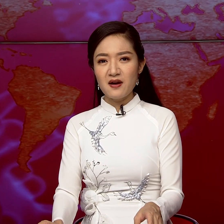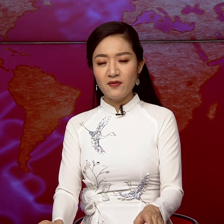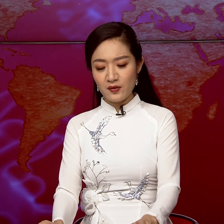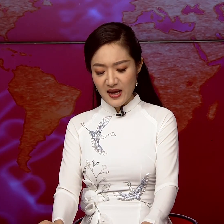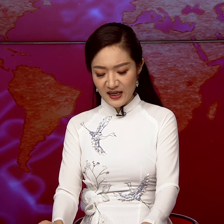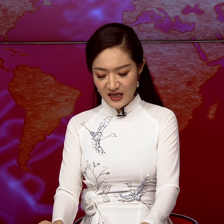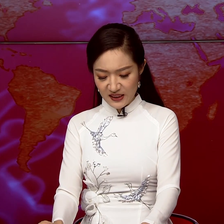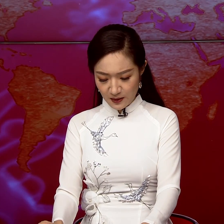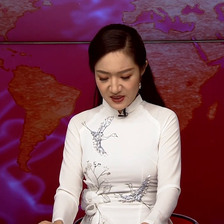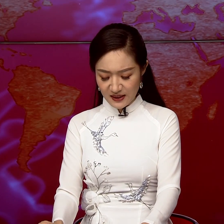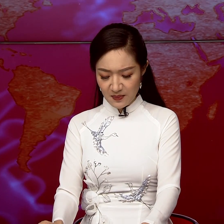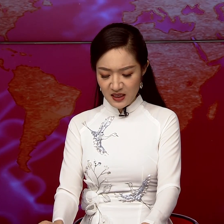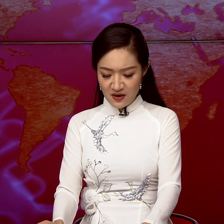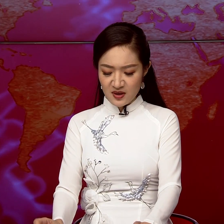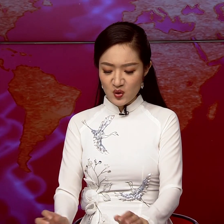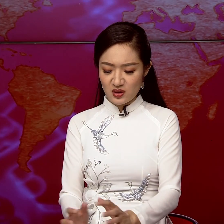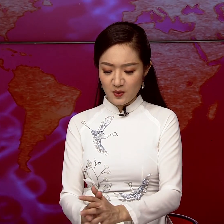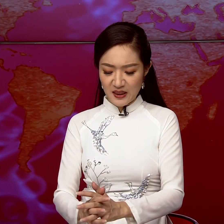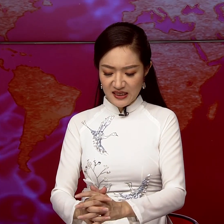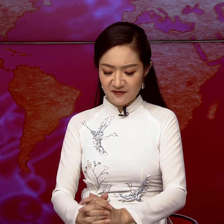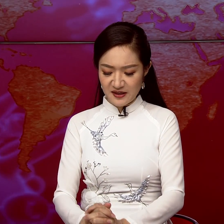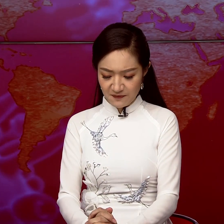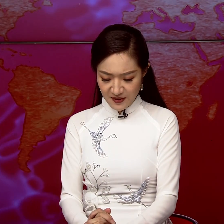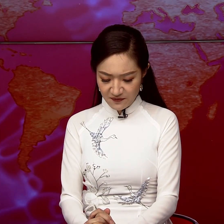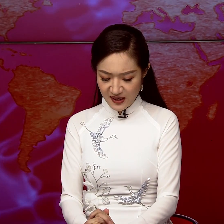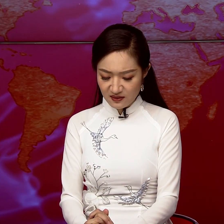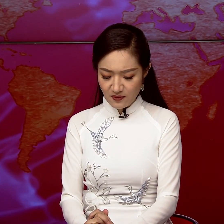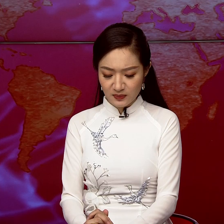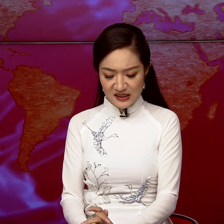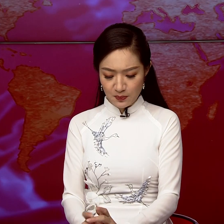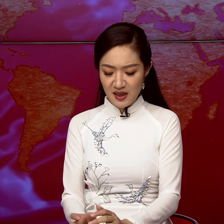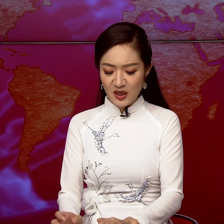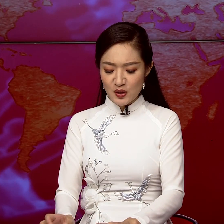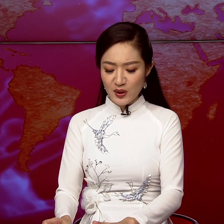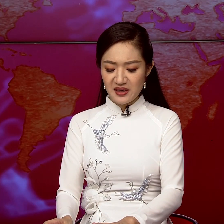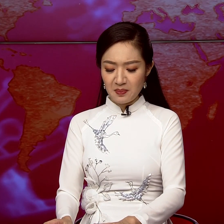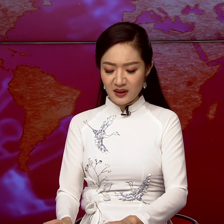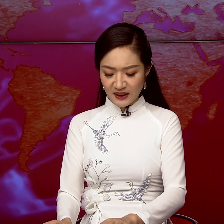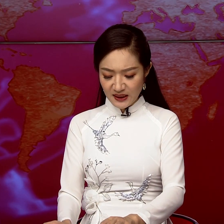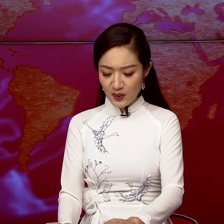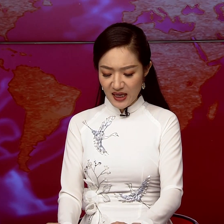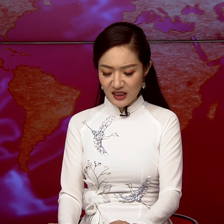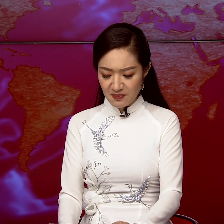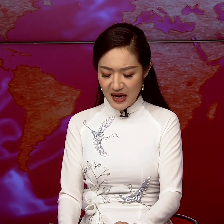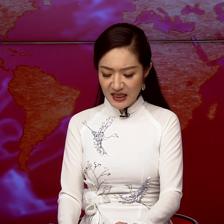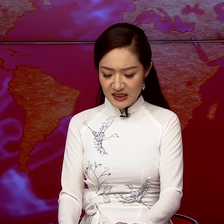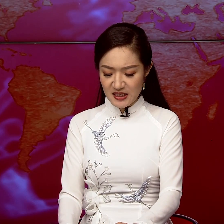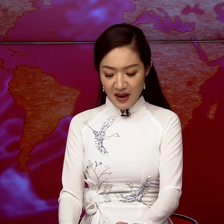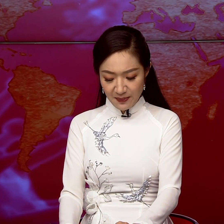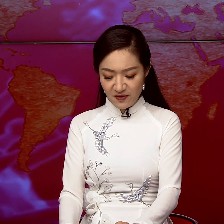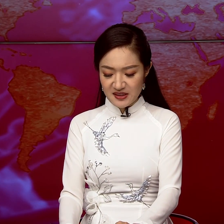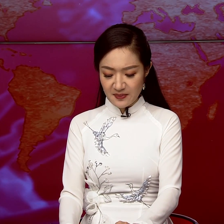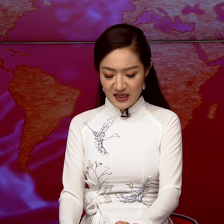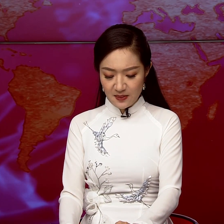Thưa quý vị, bang Florida hiện là tâm dịch tại Mỹ, với số trường hợp bệnh nặng phải nhập viện và ca tử vong tăng chóng mặt. Số ca nhiễm mới tính theo ngày tại bang hiện